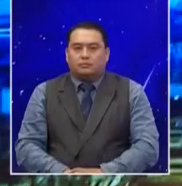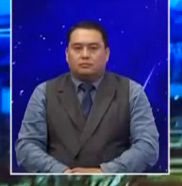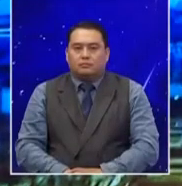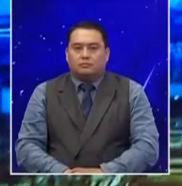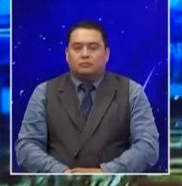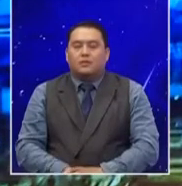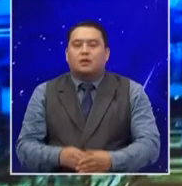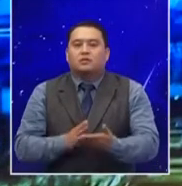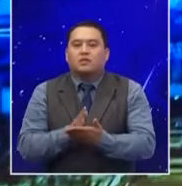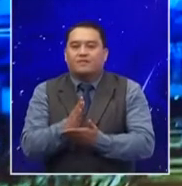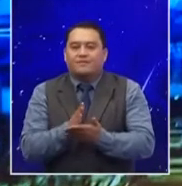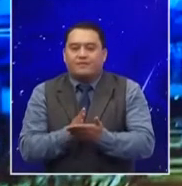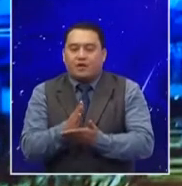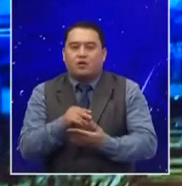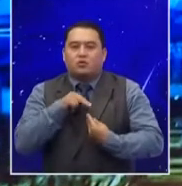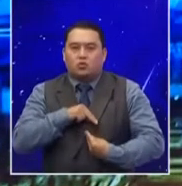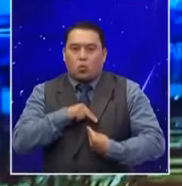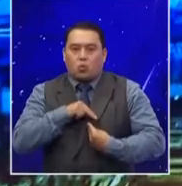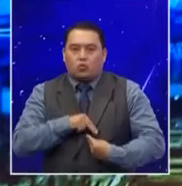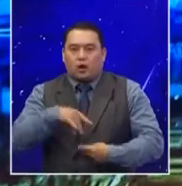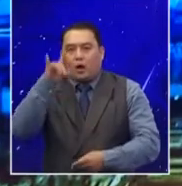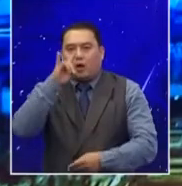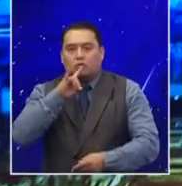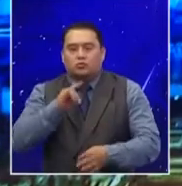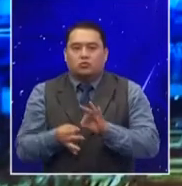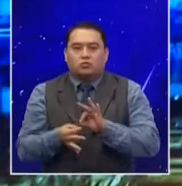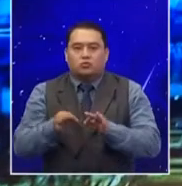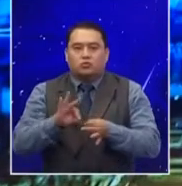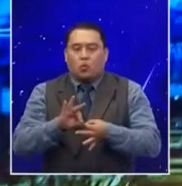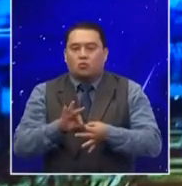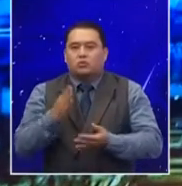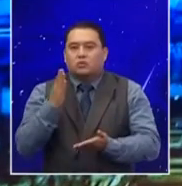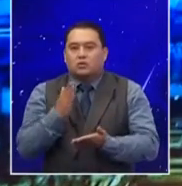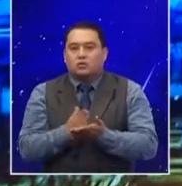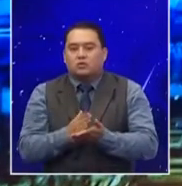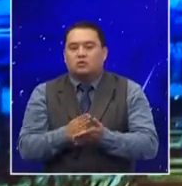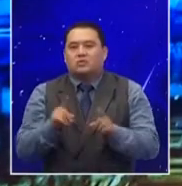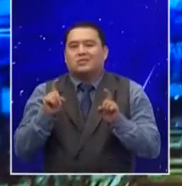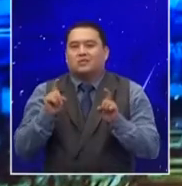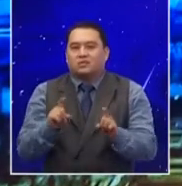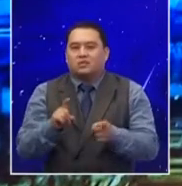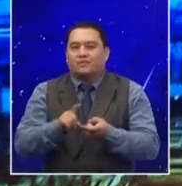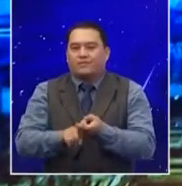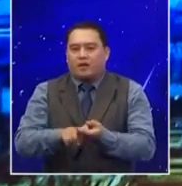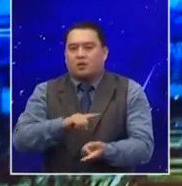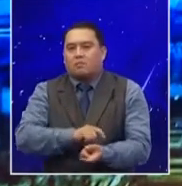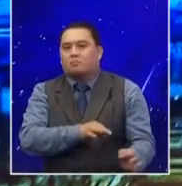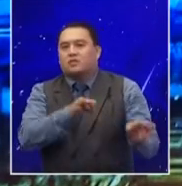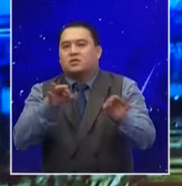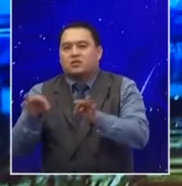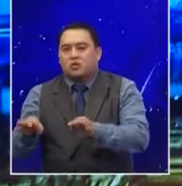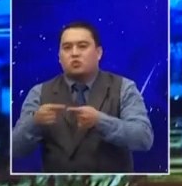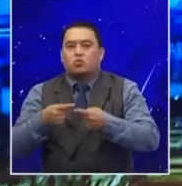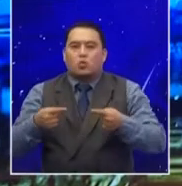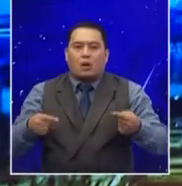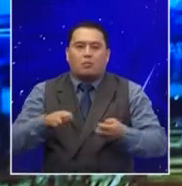В сфере трудовой миграции казахстанцев сохраняются сложности с регистрацией. Различные бытовые трудности, связанные с переселением, и другие проблемы,